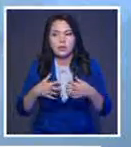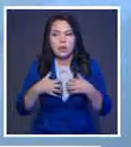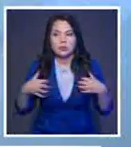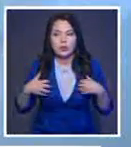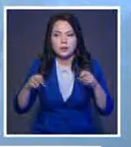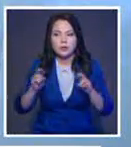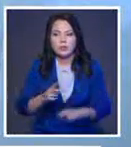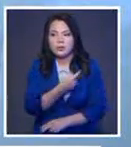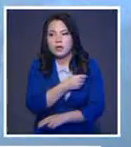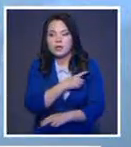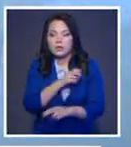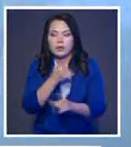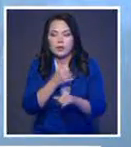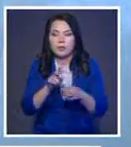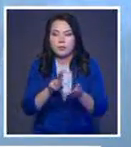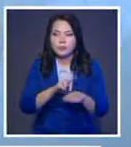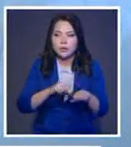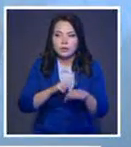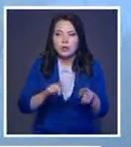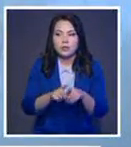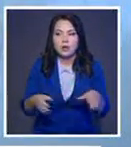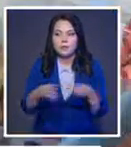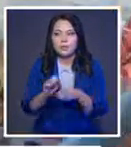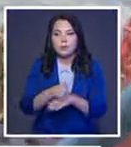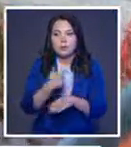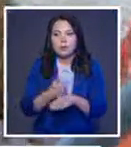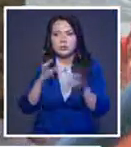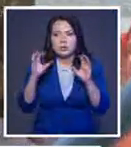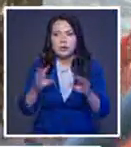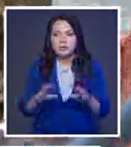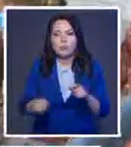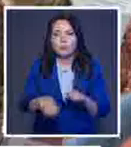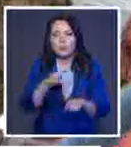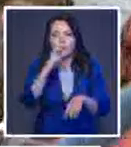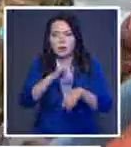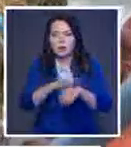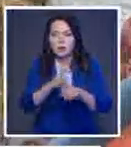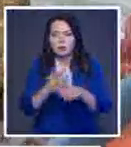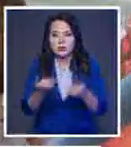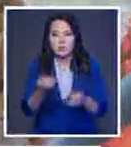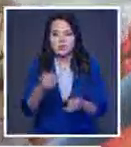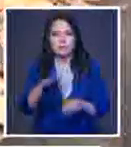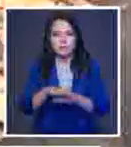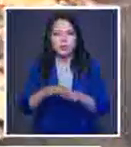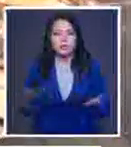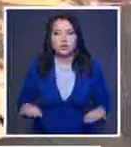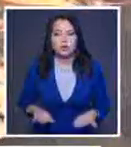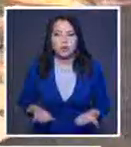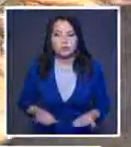аумақтық инспекциясының басшысы Данияр Баймағанбетовтің айтуынша, заң бұзған 4 адам да Жанбай кентінің тұрғындары.